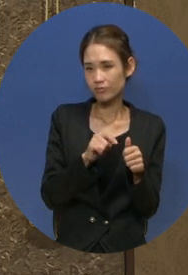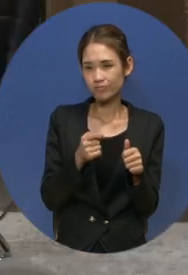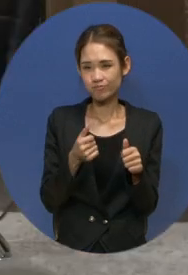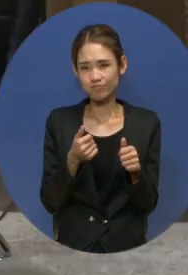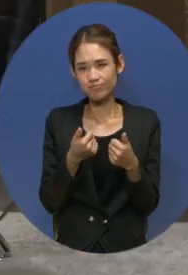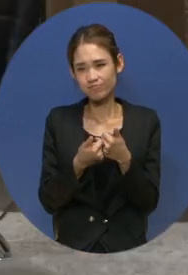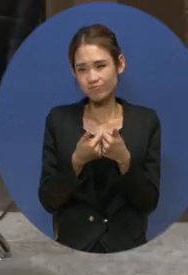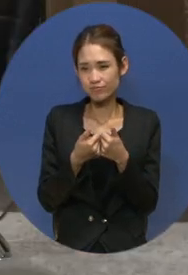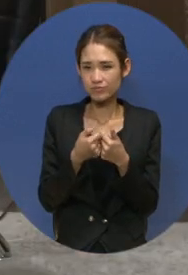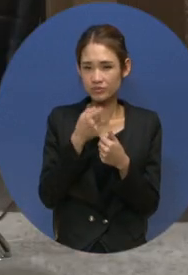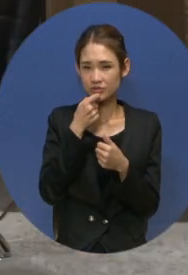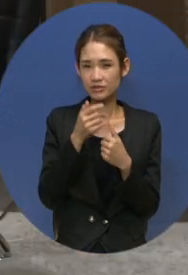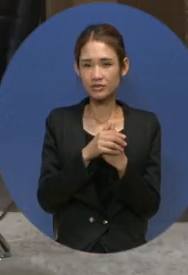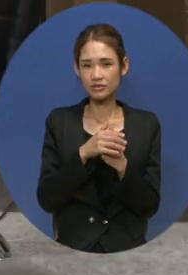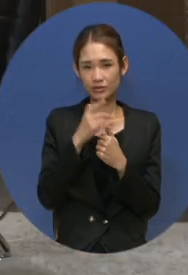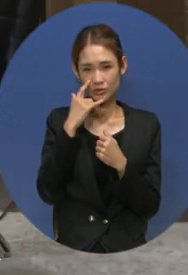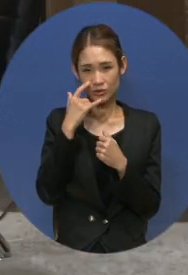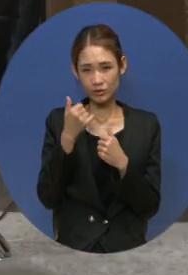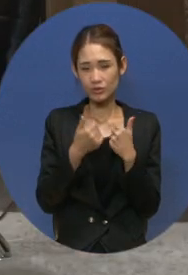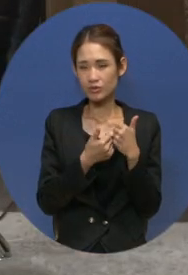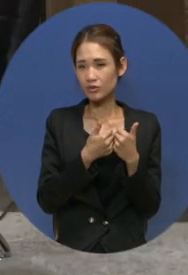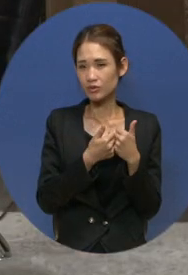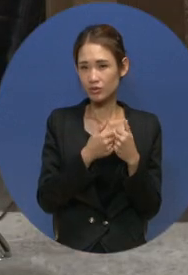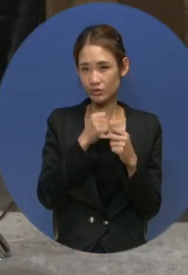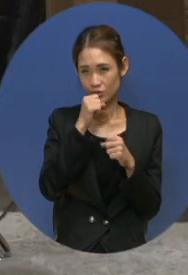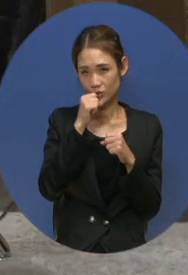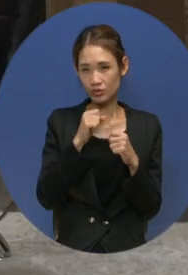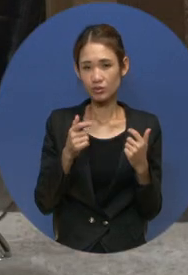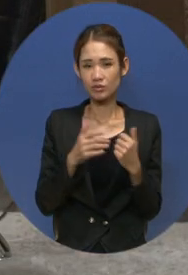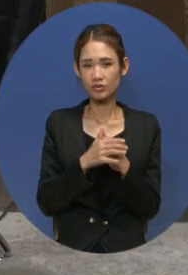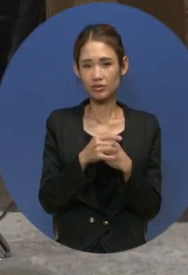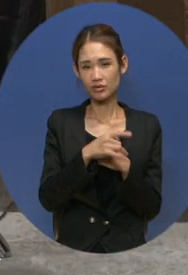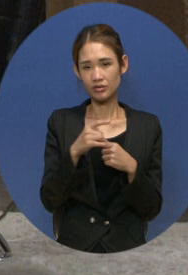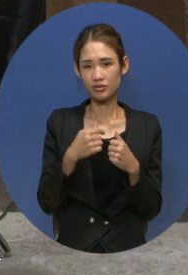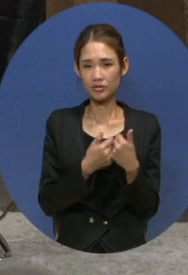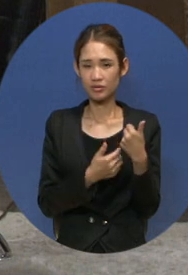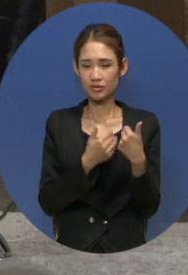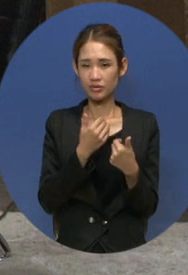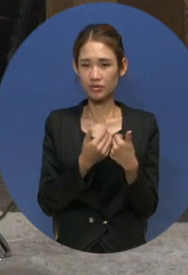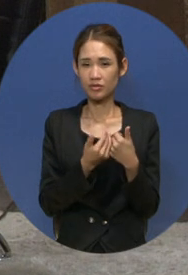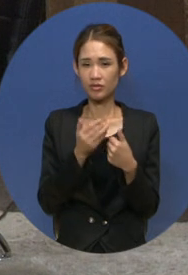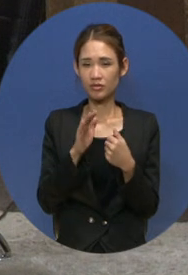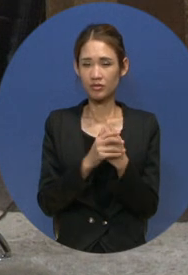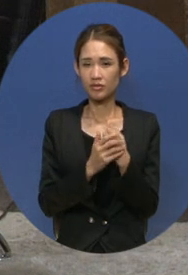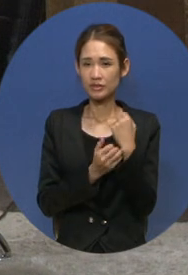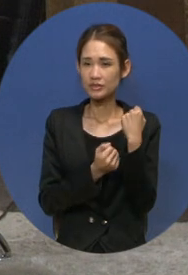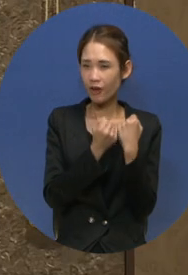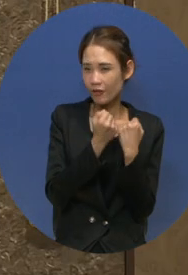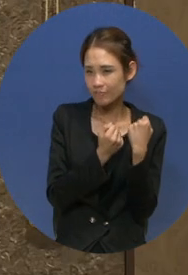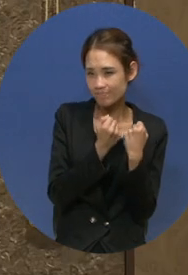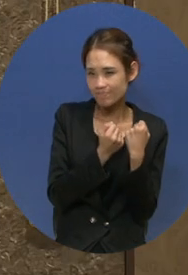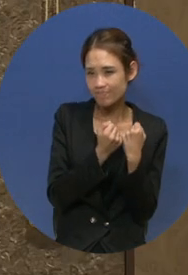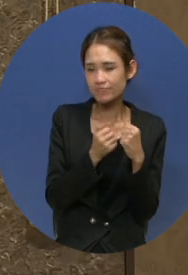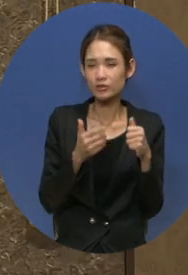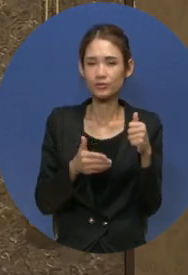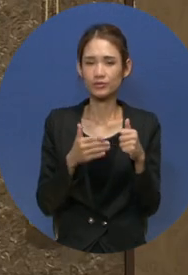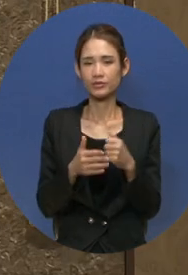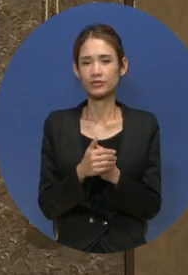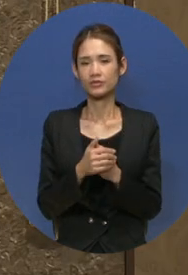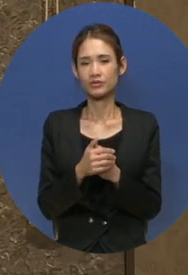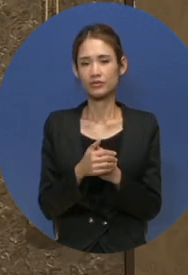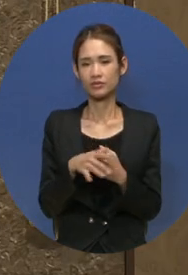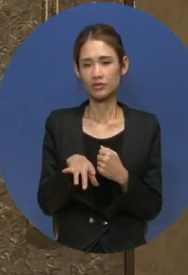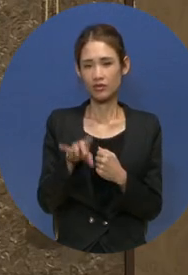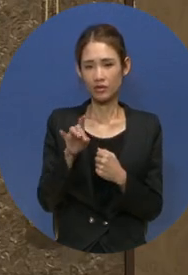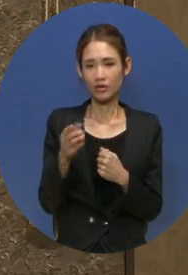좋아하셨거든요. 아, 본인조차도 좀 꺼려하셨었어요? 예, 부모님들이 안 좋아하시니까 이분들도 좀 이렇게 꺼려하시고 근데 이제 설득도 좀 필요했고요. 네. 그